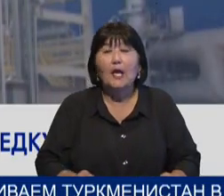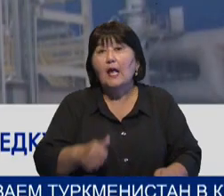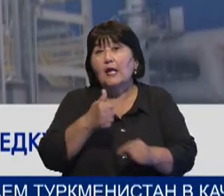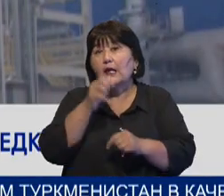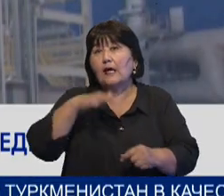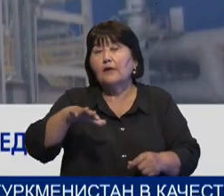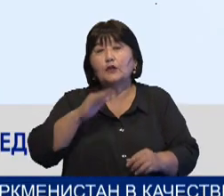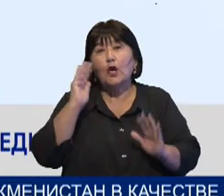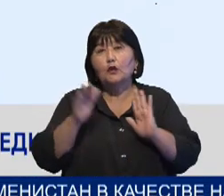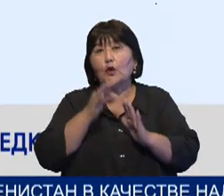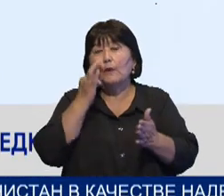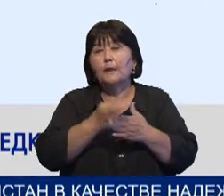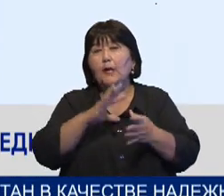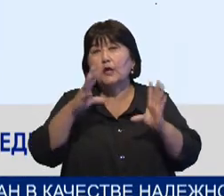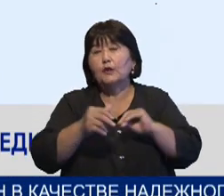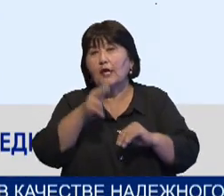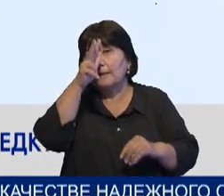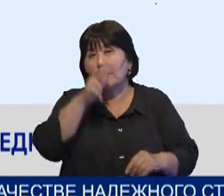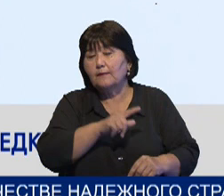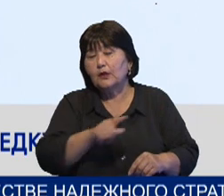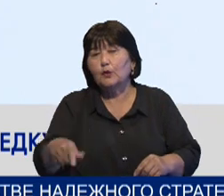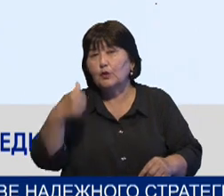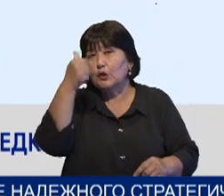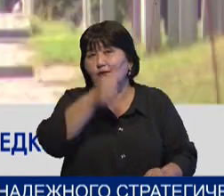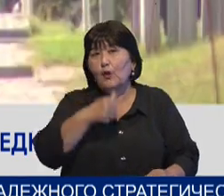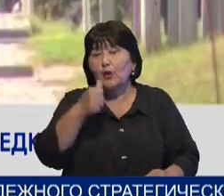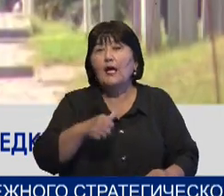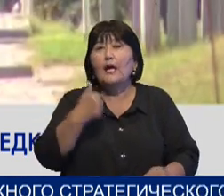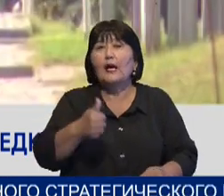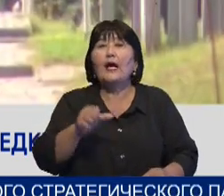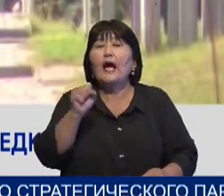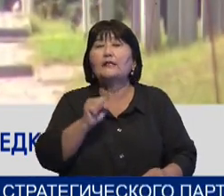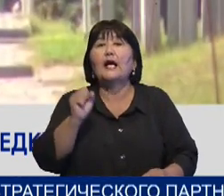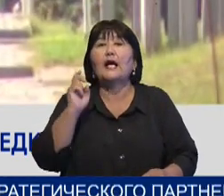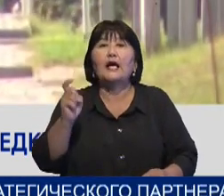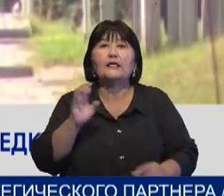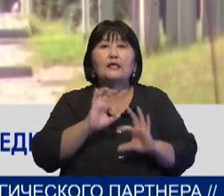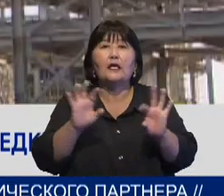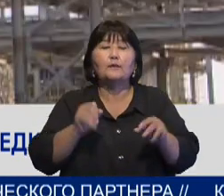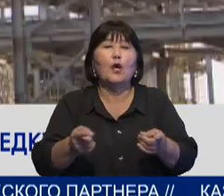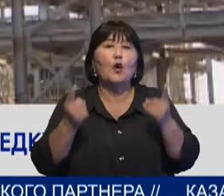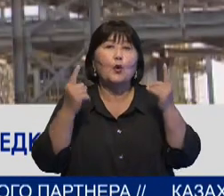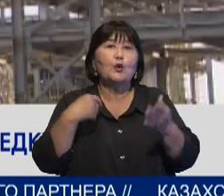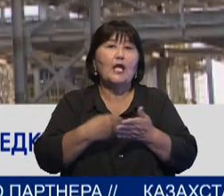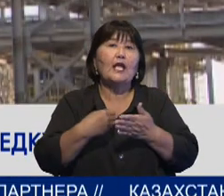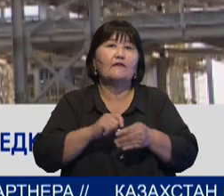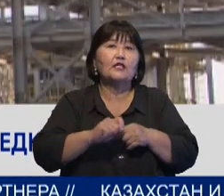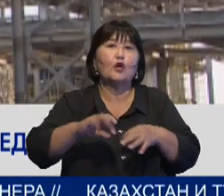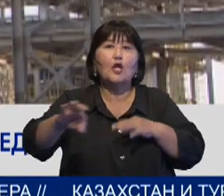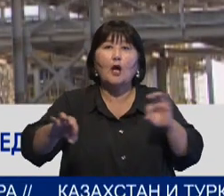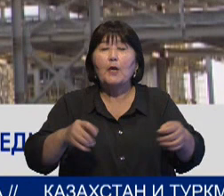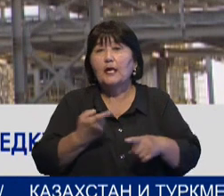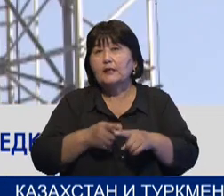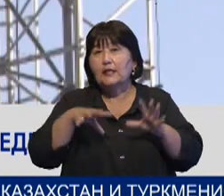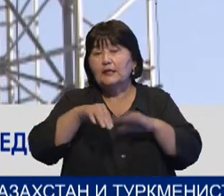Глава государства заслушал отчет об итогах за первый квартал текущего года. Асхат Хасенов доложил о ходе реализации крупных инвестиционных проектов, в